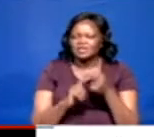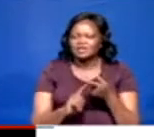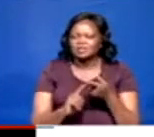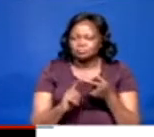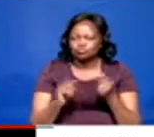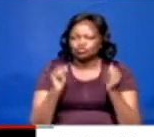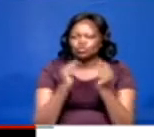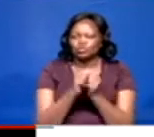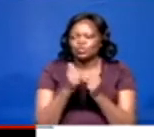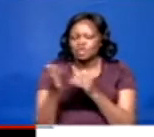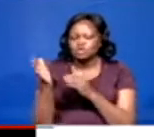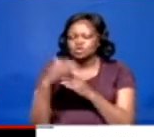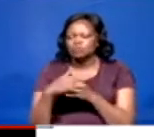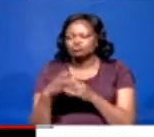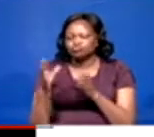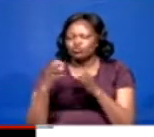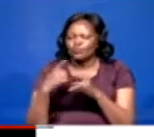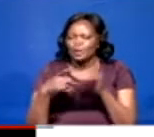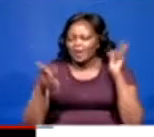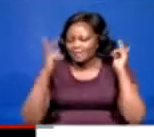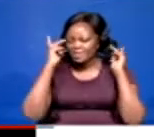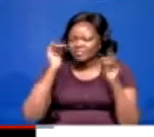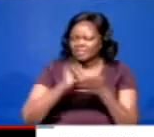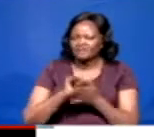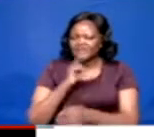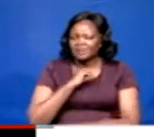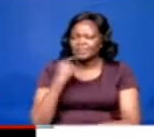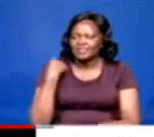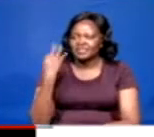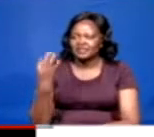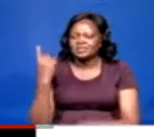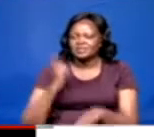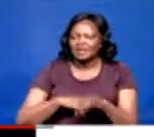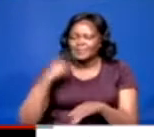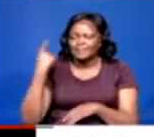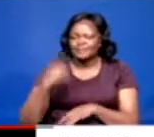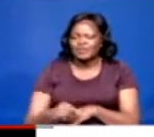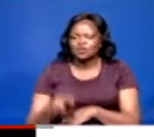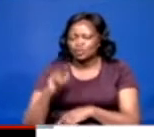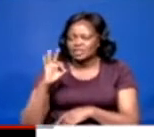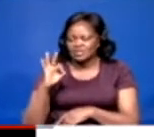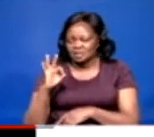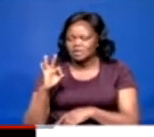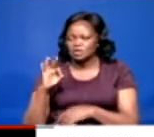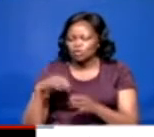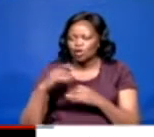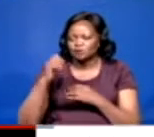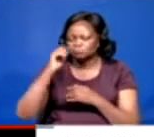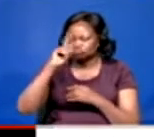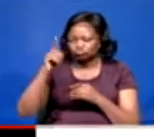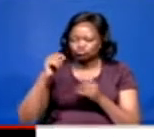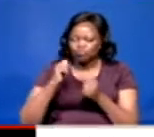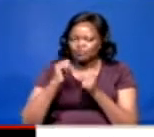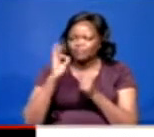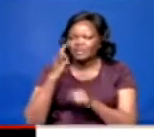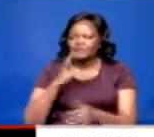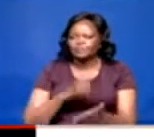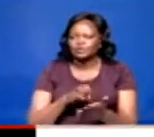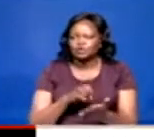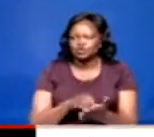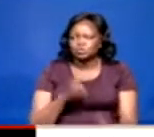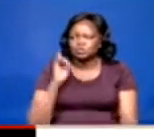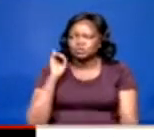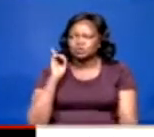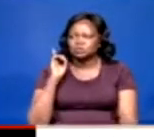Rangers kutoka Kakamega iliyomaliza ya tatu baada ya kuishinda Kangemi Allstars katika mechi ya kuwania nafasi ya tatu.